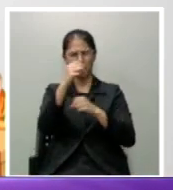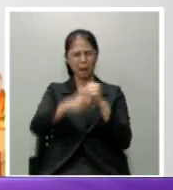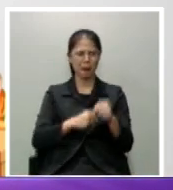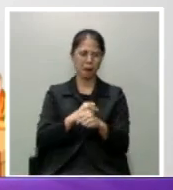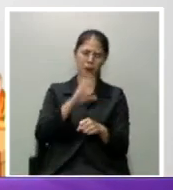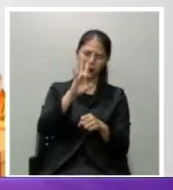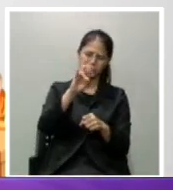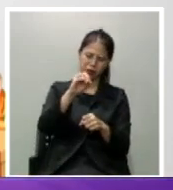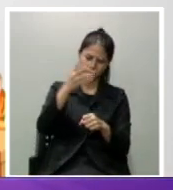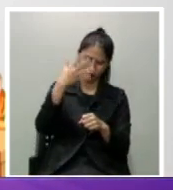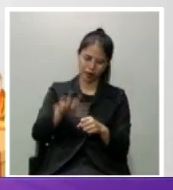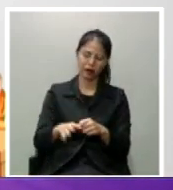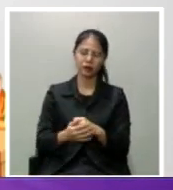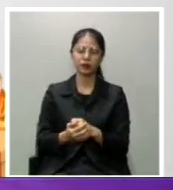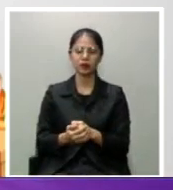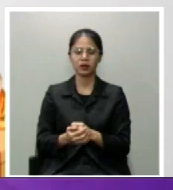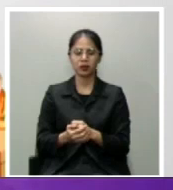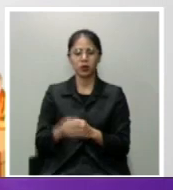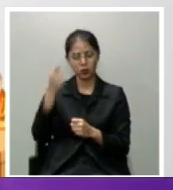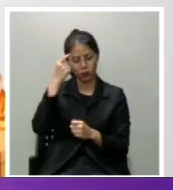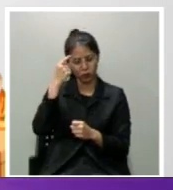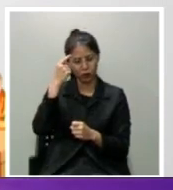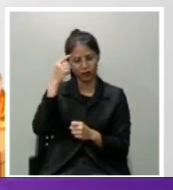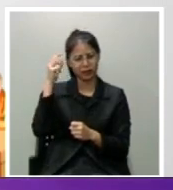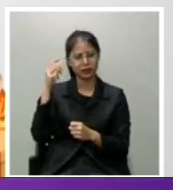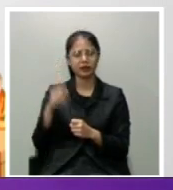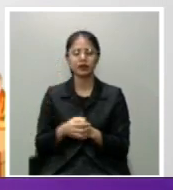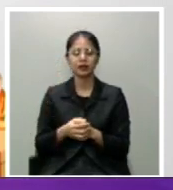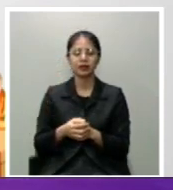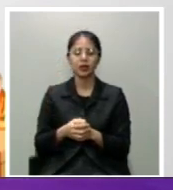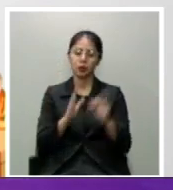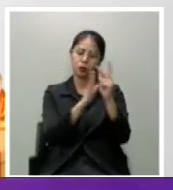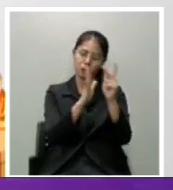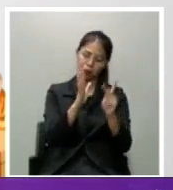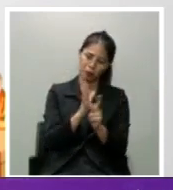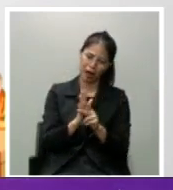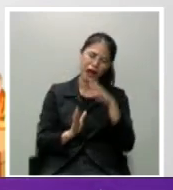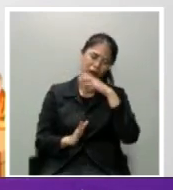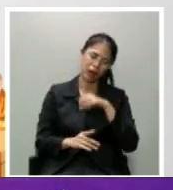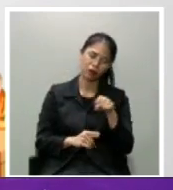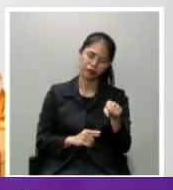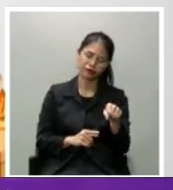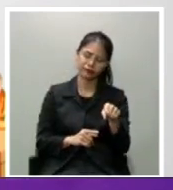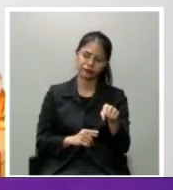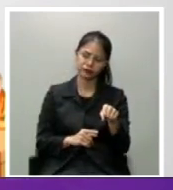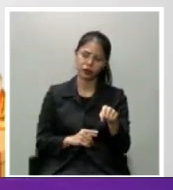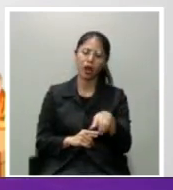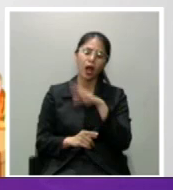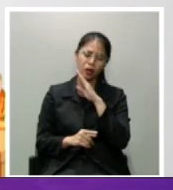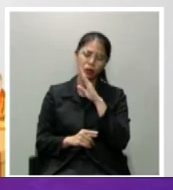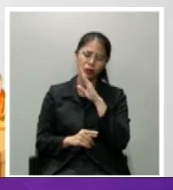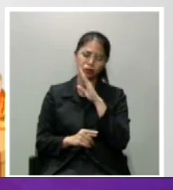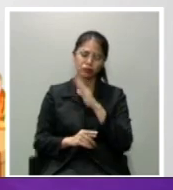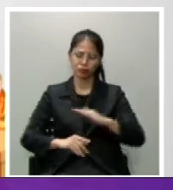แล้วท่านเชื่อไหมฮะท่านประธานครับกฎหมายศุลกากรเก่าเนี่ยเวลาเจ้าหน้าที่ไป